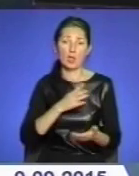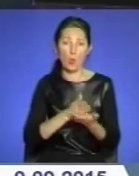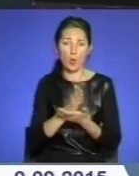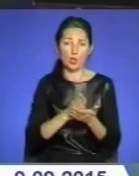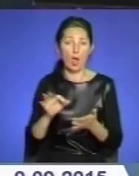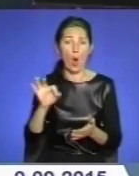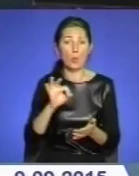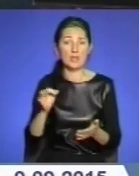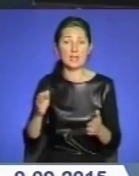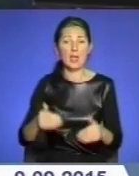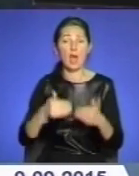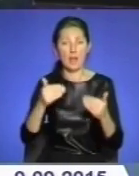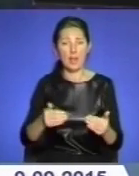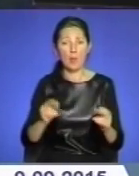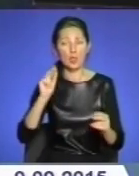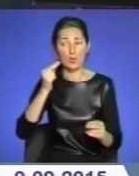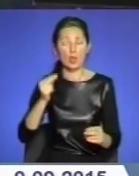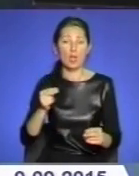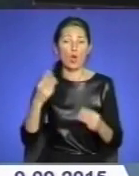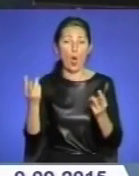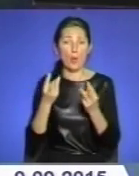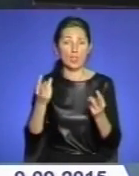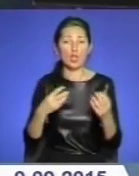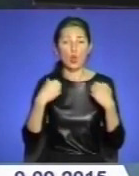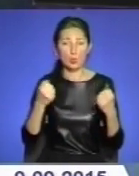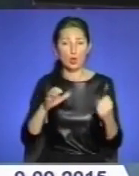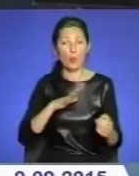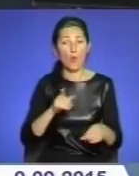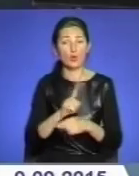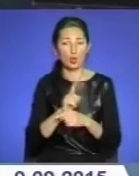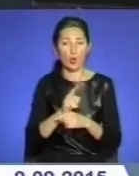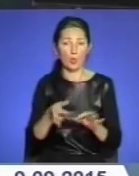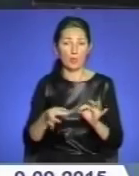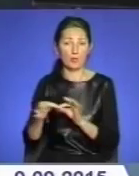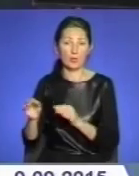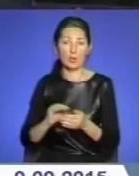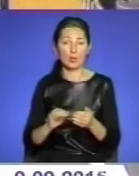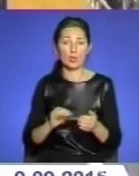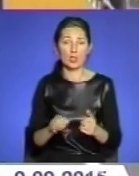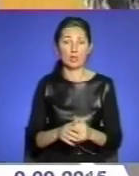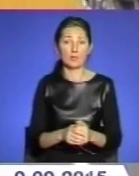Обласний етап чемпіонату з пожежно-прикладного спорту відбувся у Тернополі. Подробиці у сюжеті.